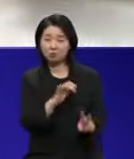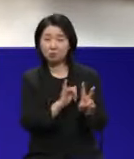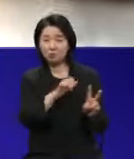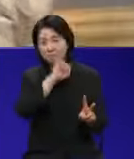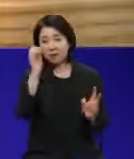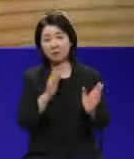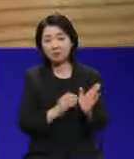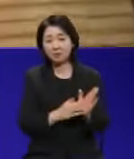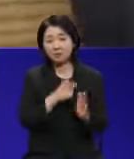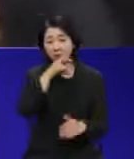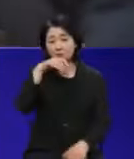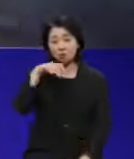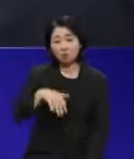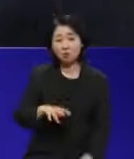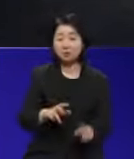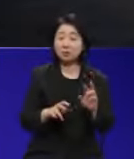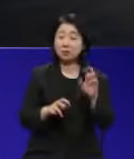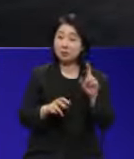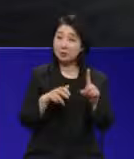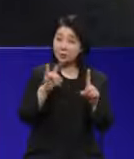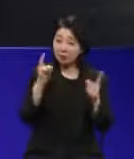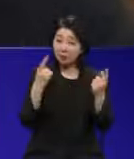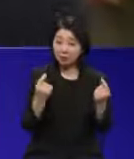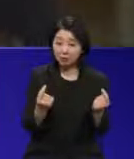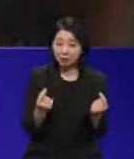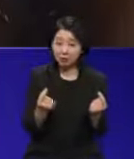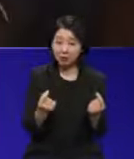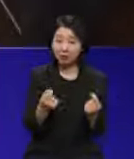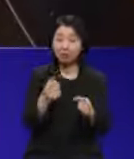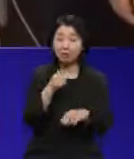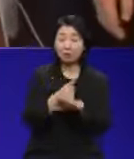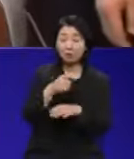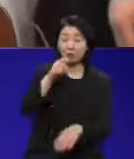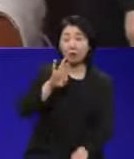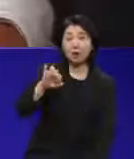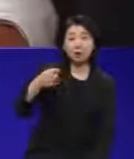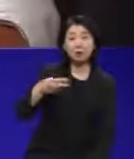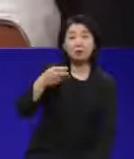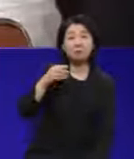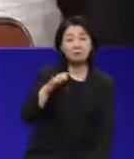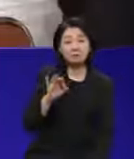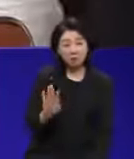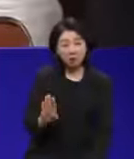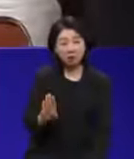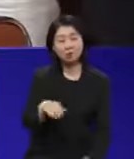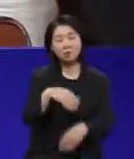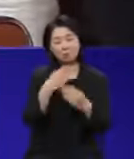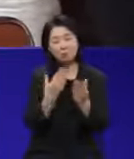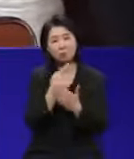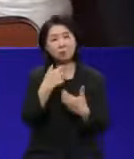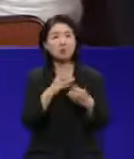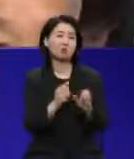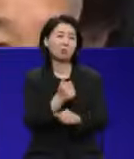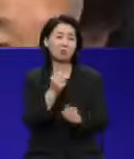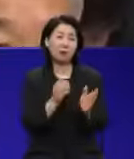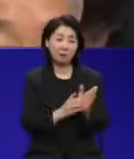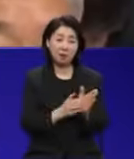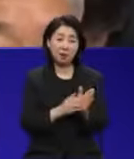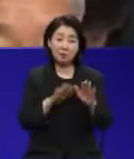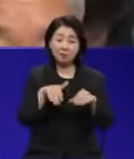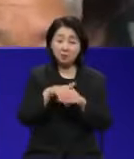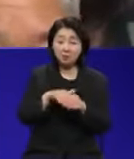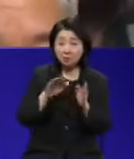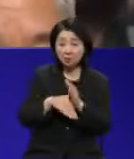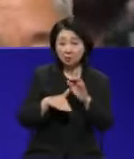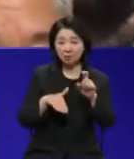지난 21대 마찬가지로 이번에도 갑을병정 무가 전부 민주당이 당선됐습니다 그러니까 이번 선거도 그렇고 지난 20일 때도